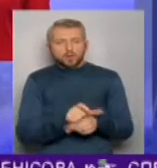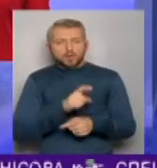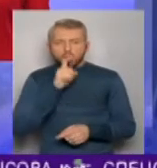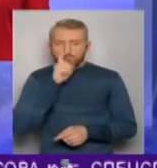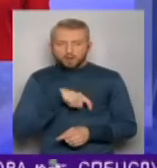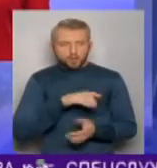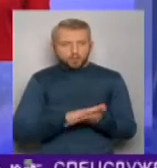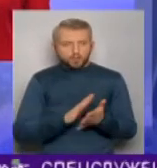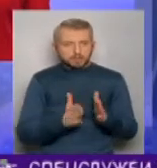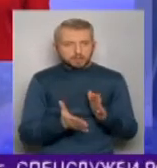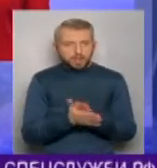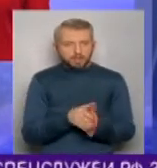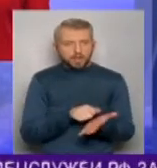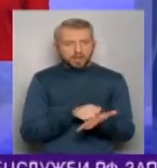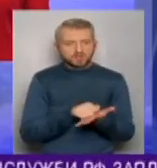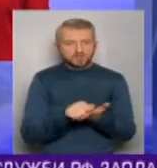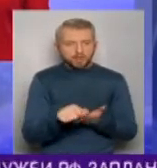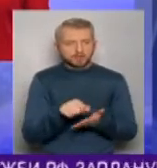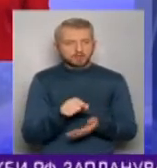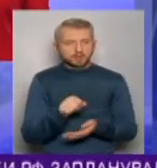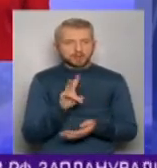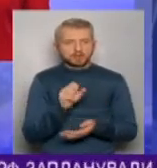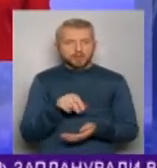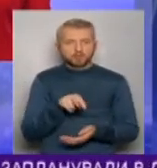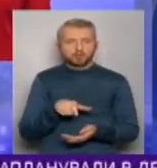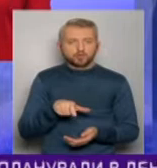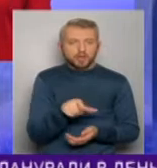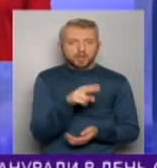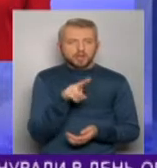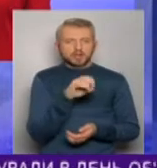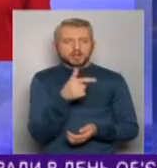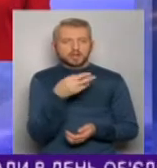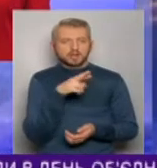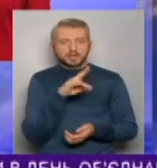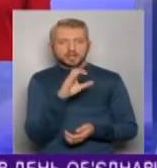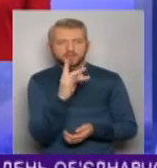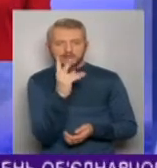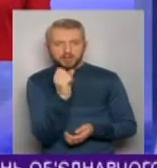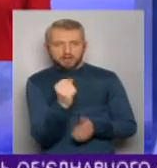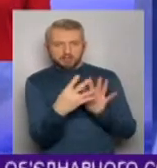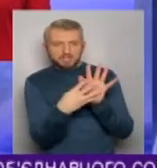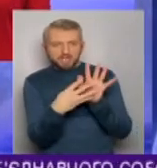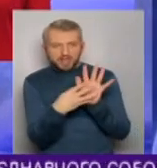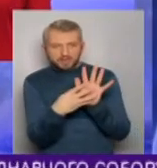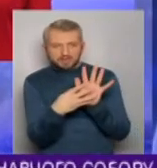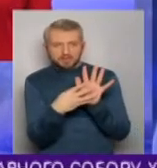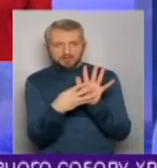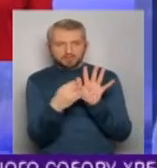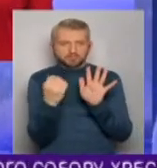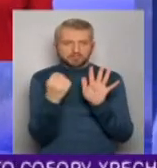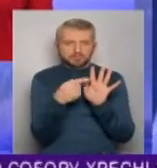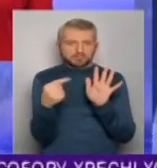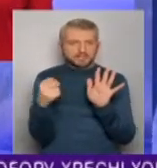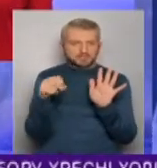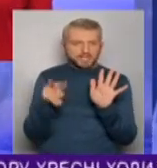стані асфальт на тротуарі Дігтярівського 9, Дігтярівська 15, вірніше